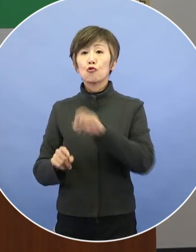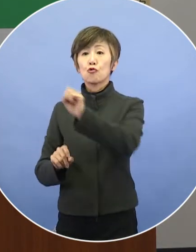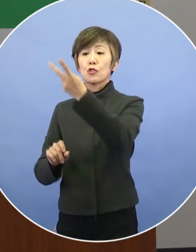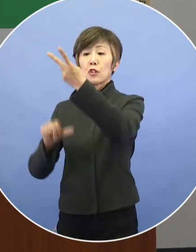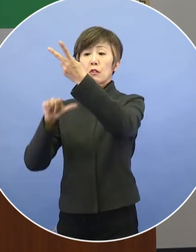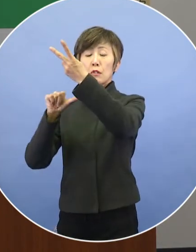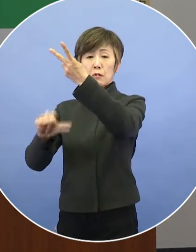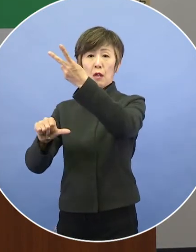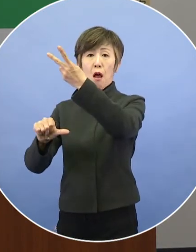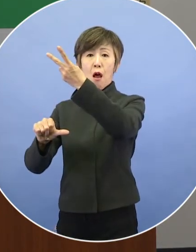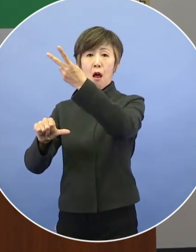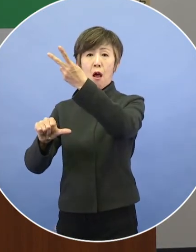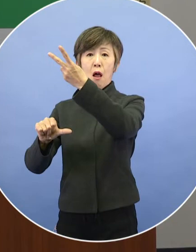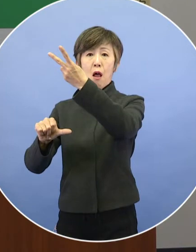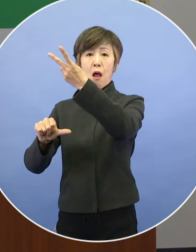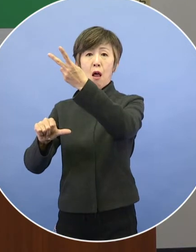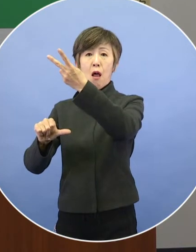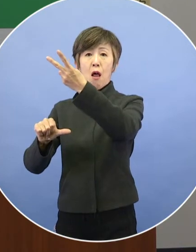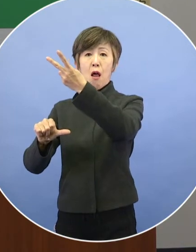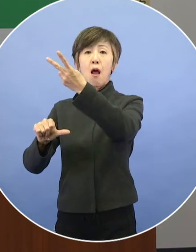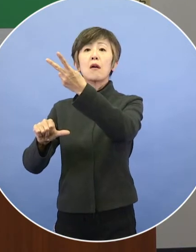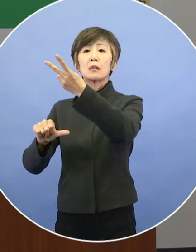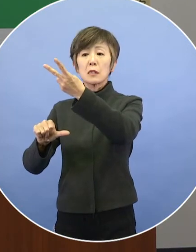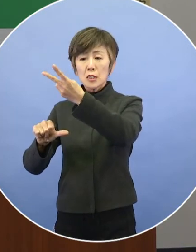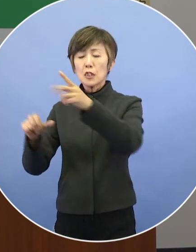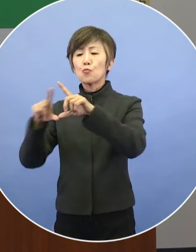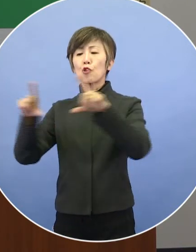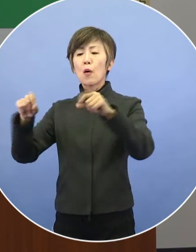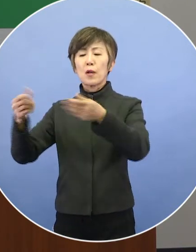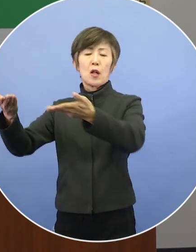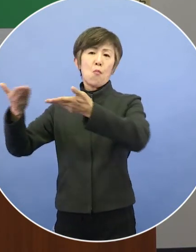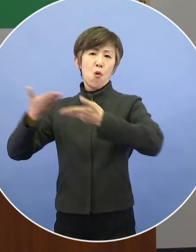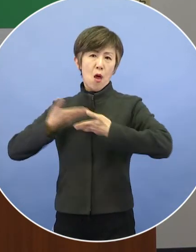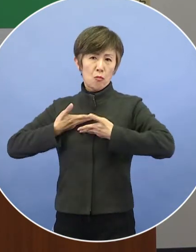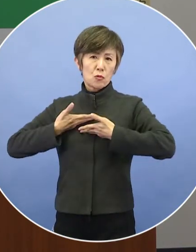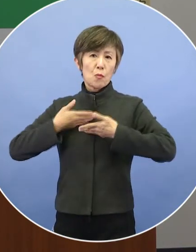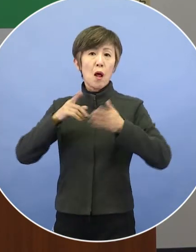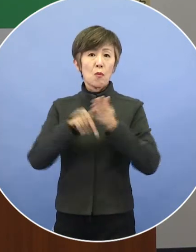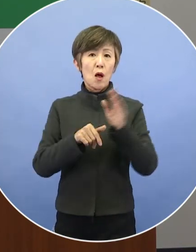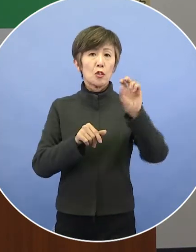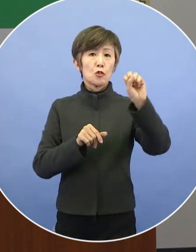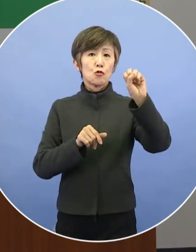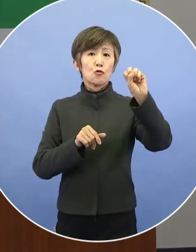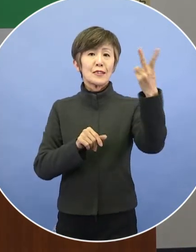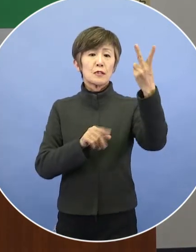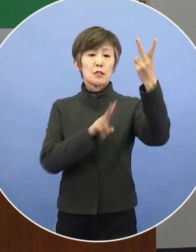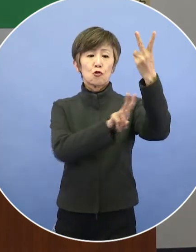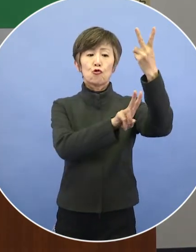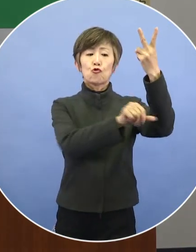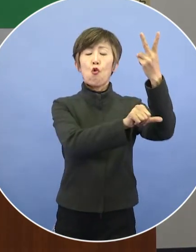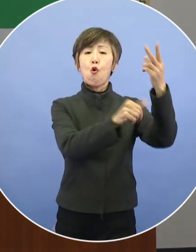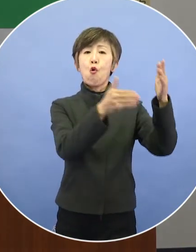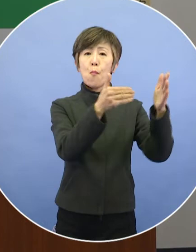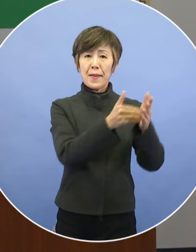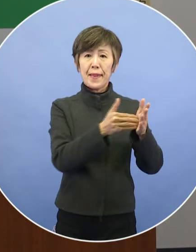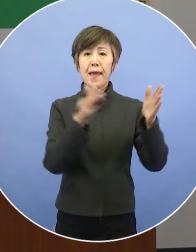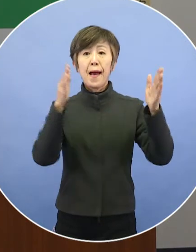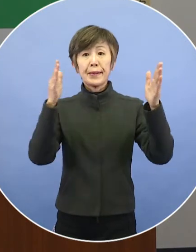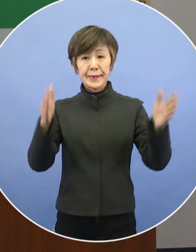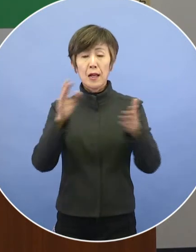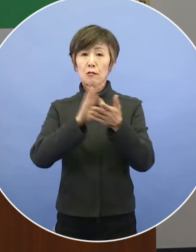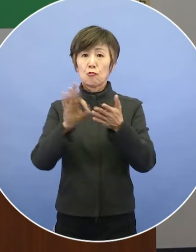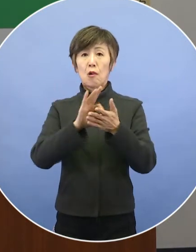12月5日の日にですねこのクアリプレミアム発行してもらった人は12月25日まで